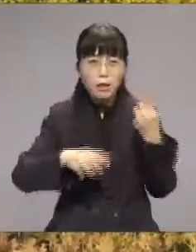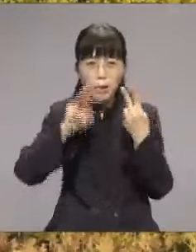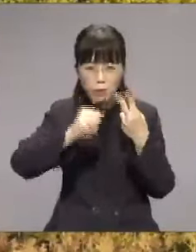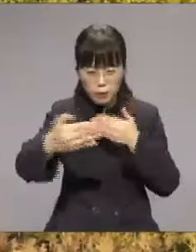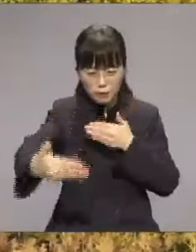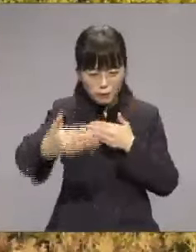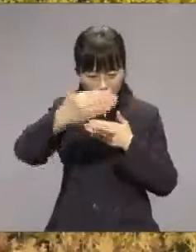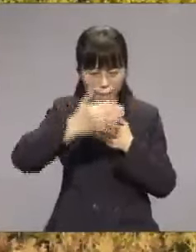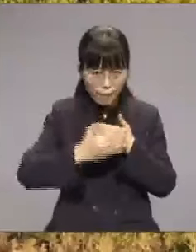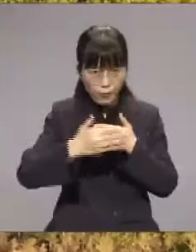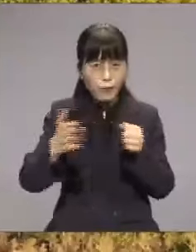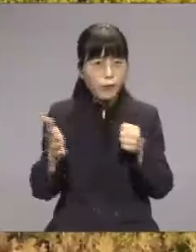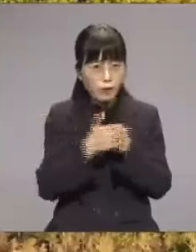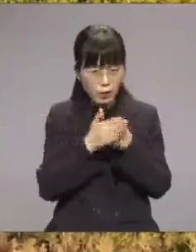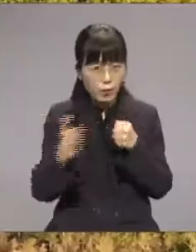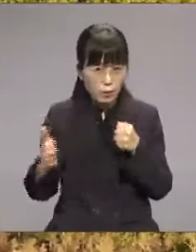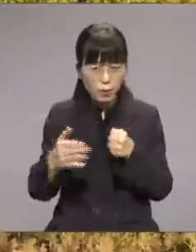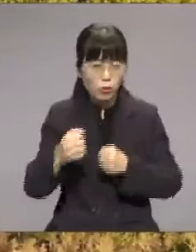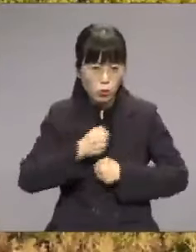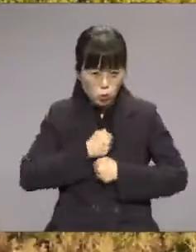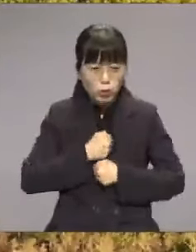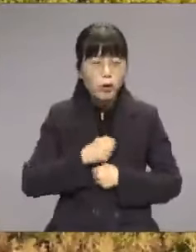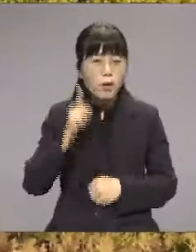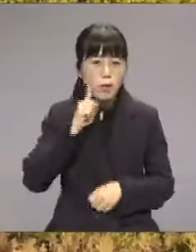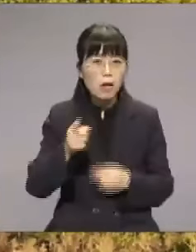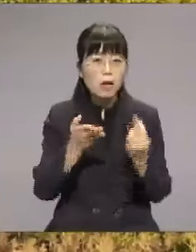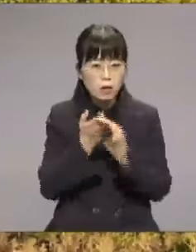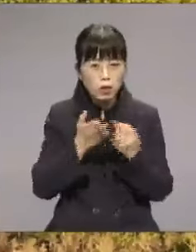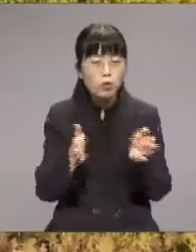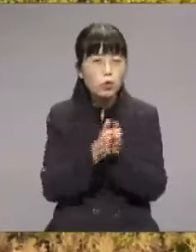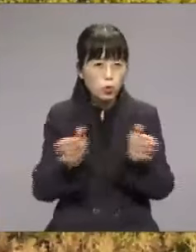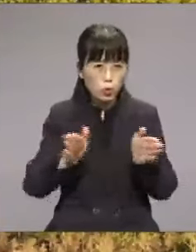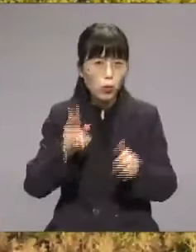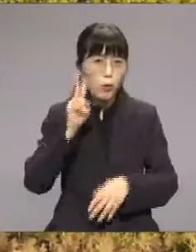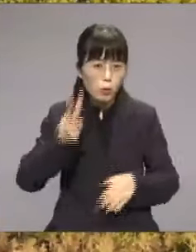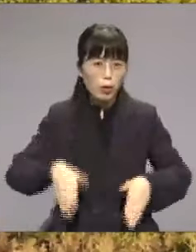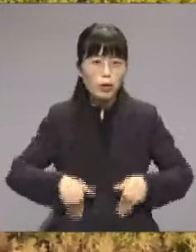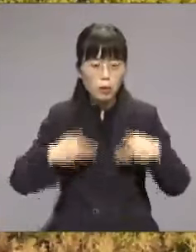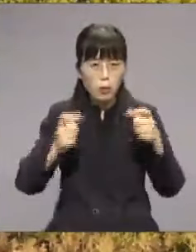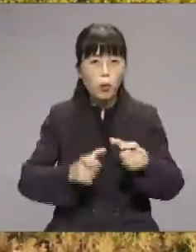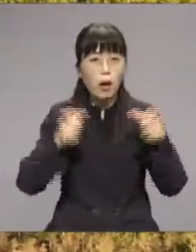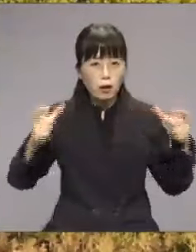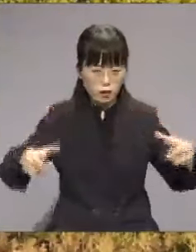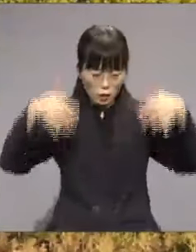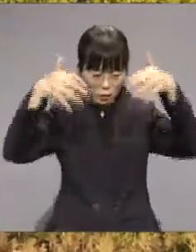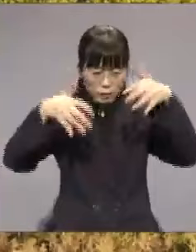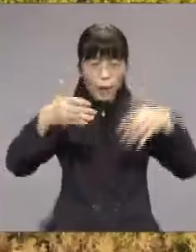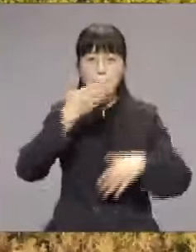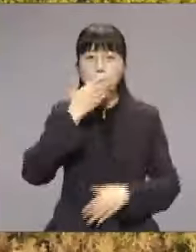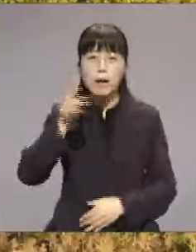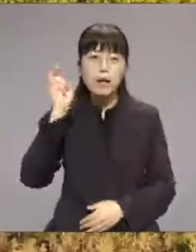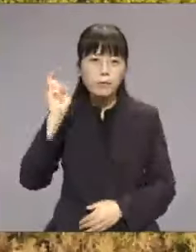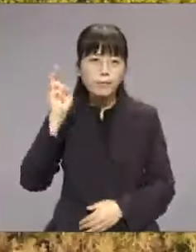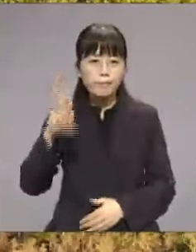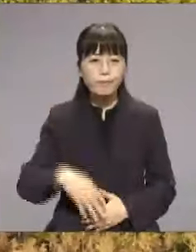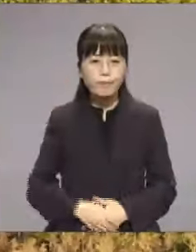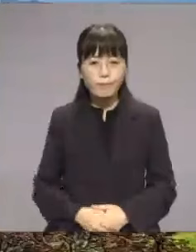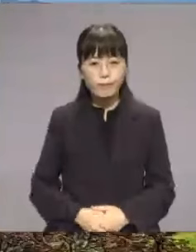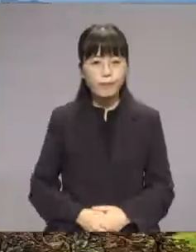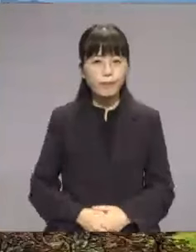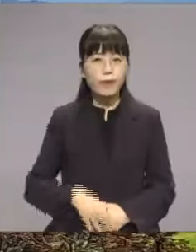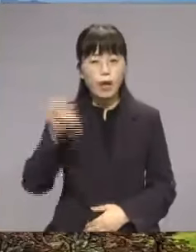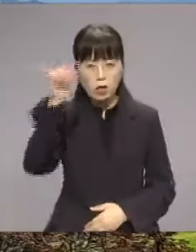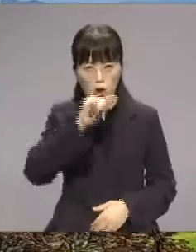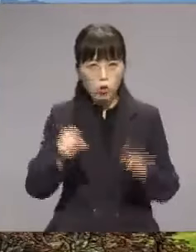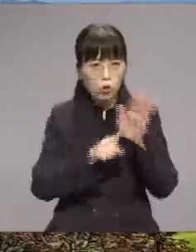미만으로 좁혀질 수 있겠고요 내일은 제주를 시작으로 모레 남부까지 확대돼 비가 내릴 전망 입니다이어서 내일